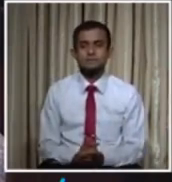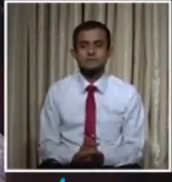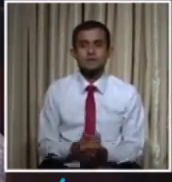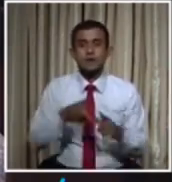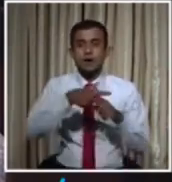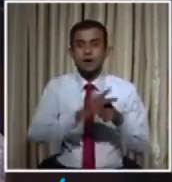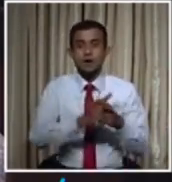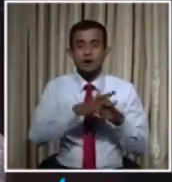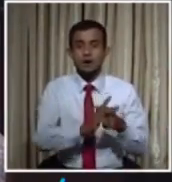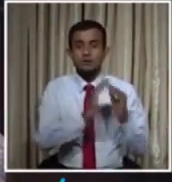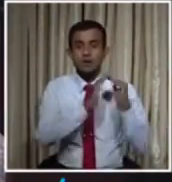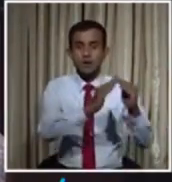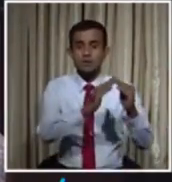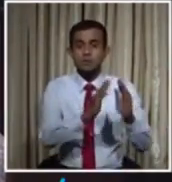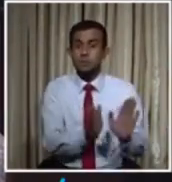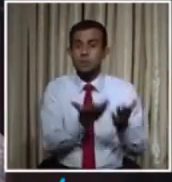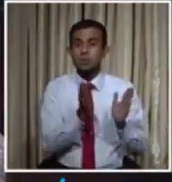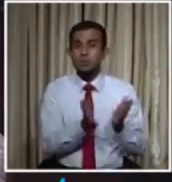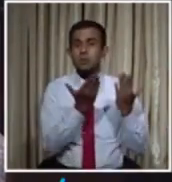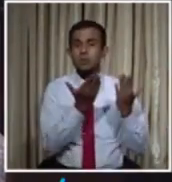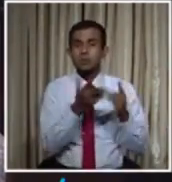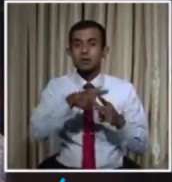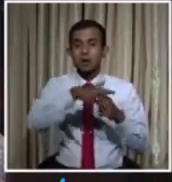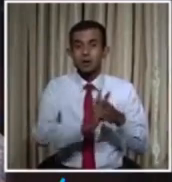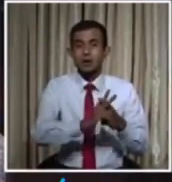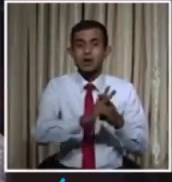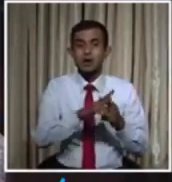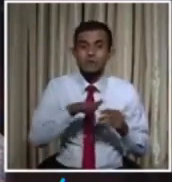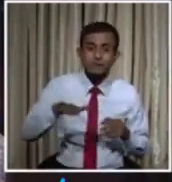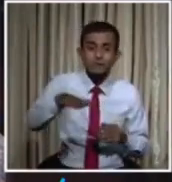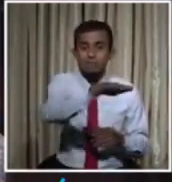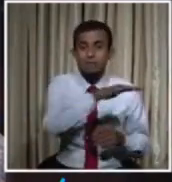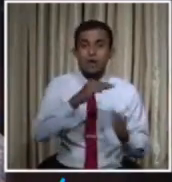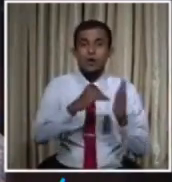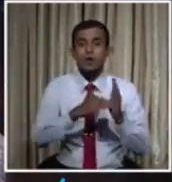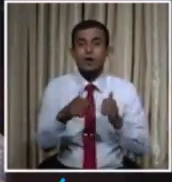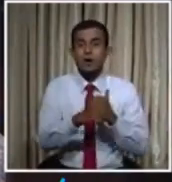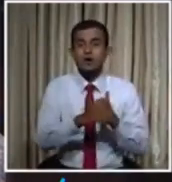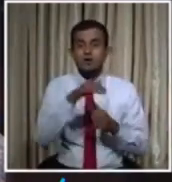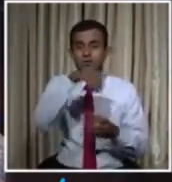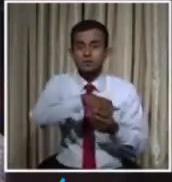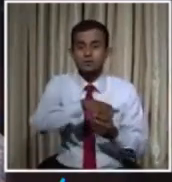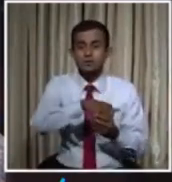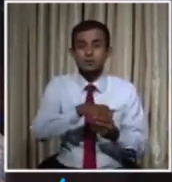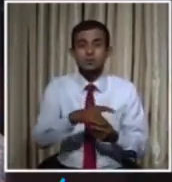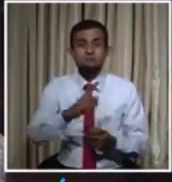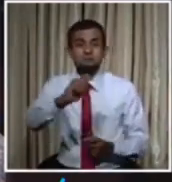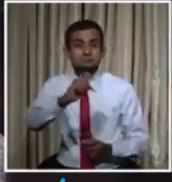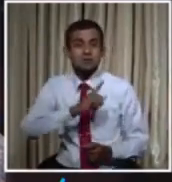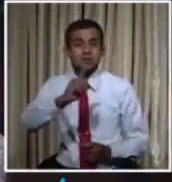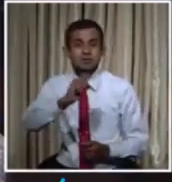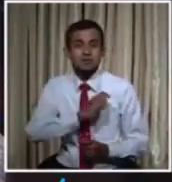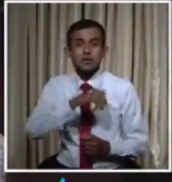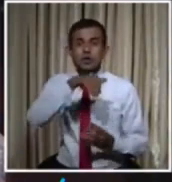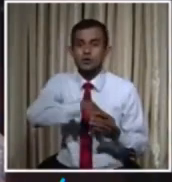කර්මාන්ත ශාලා බිහිවීම තුල කර්මාන්ත කලාප නිර්මාණය වීම තුල ඒ ධන උත්පාදන ක්‍රියාවලිය